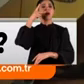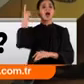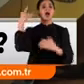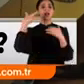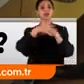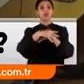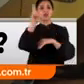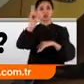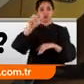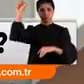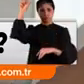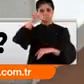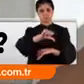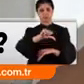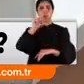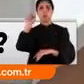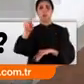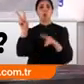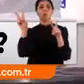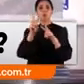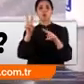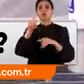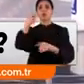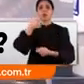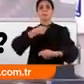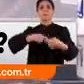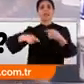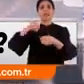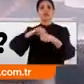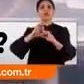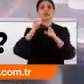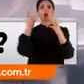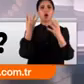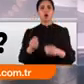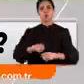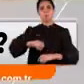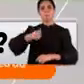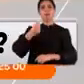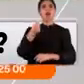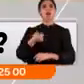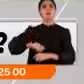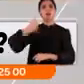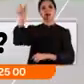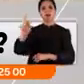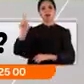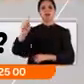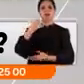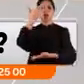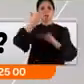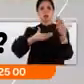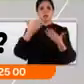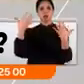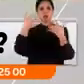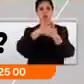yaşanmasına sebep olan modelin piyasa yansımalarını Hazine ve Maliye Bakanı Nurettin Nebati anlattı. Harp yöntemleri akşam bir